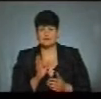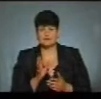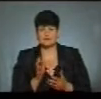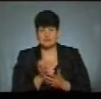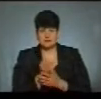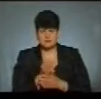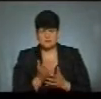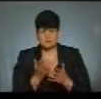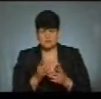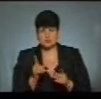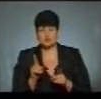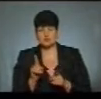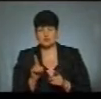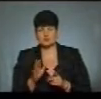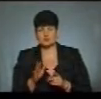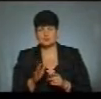діагностувати, що з боку